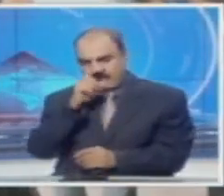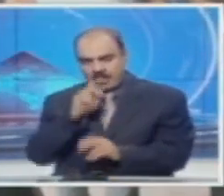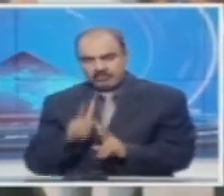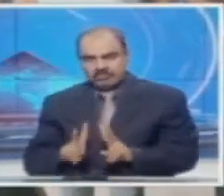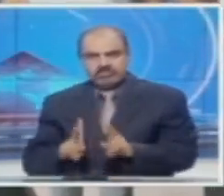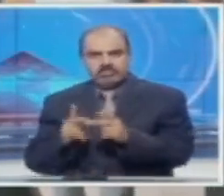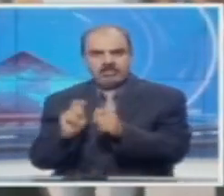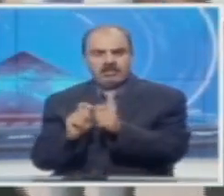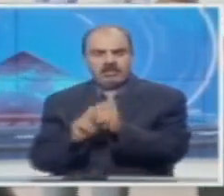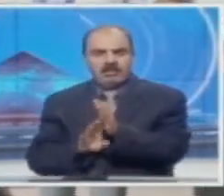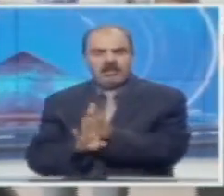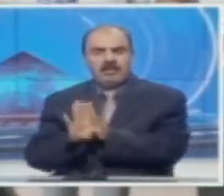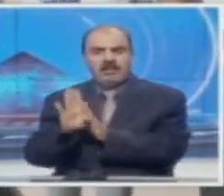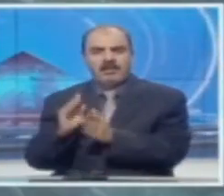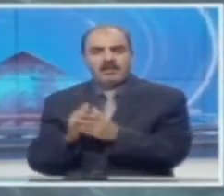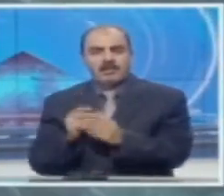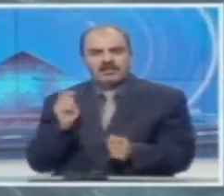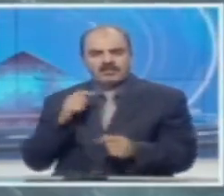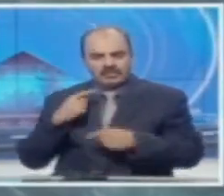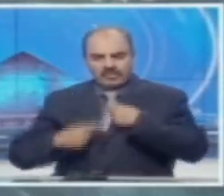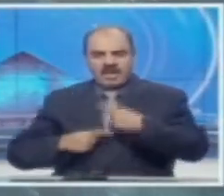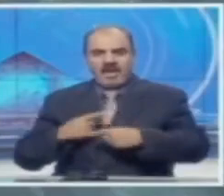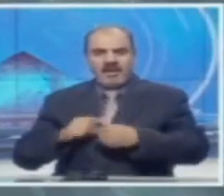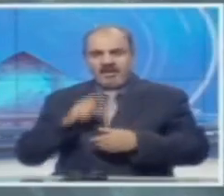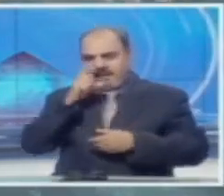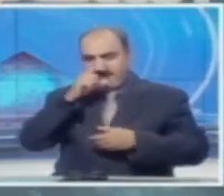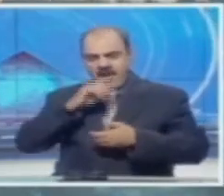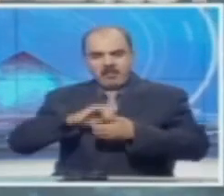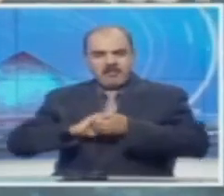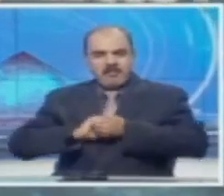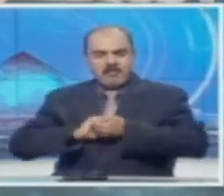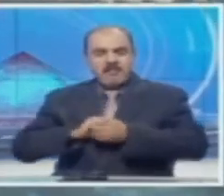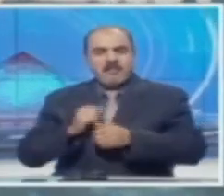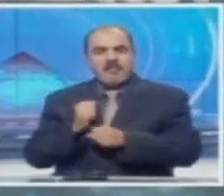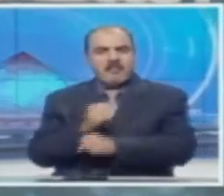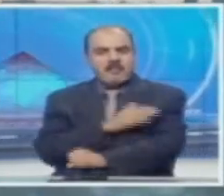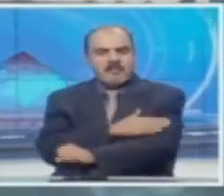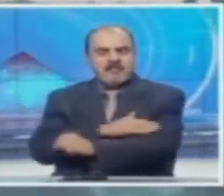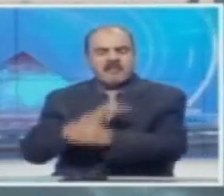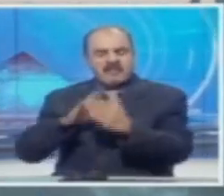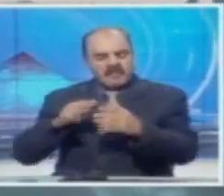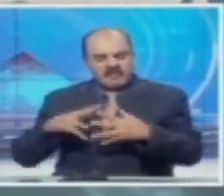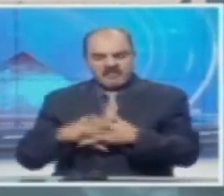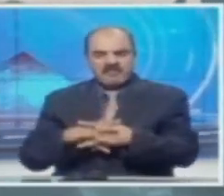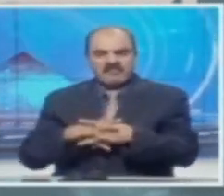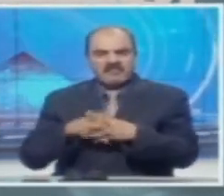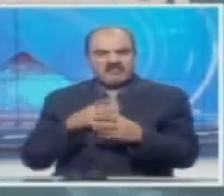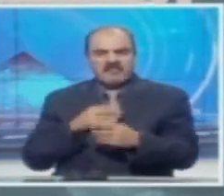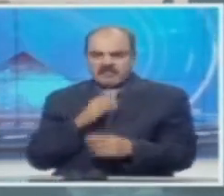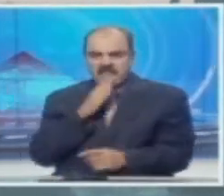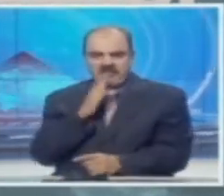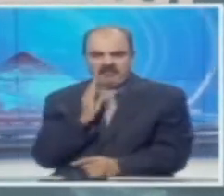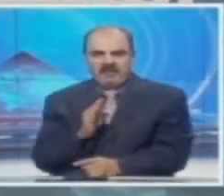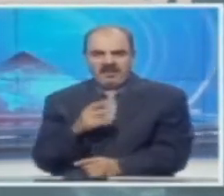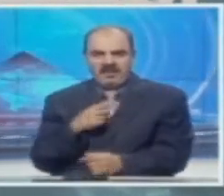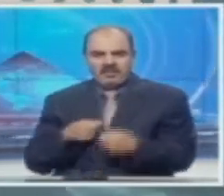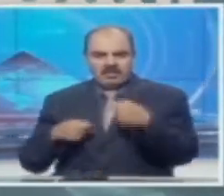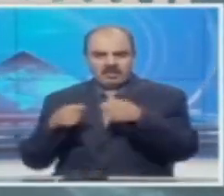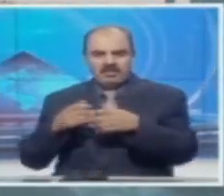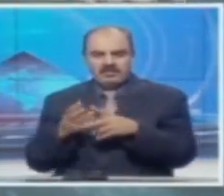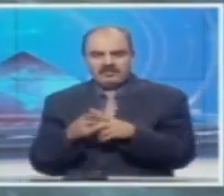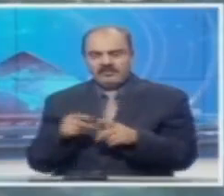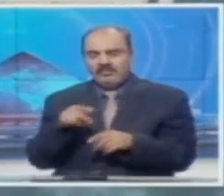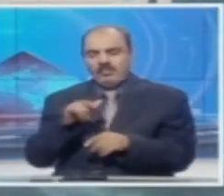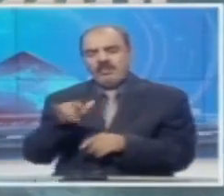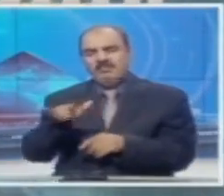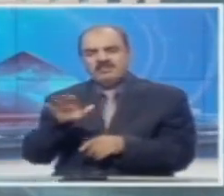اقتصادية. دورنا ان احنا نشتغل مع فلاحين مصر، مع عملاء مصر. صدقني احنا عايزين نعمل قيمة مضافة للمزارع،